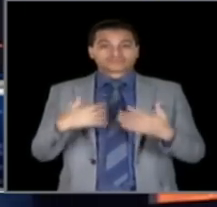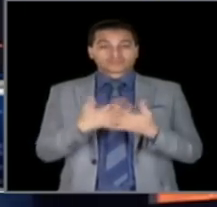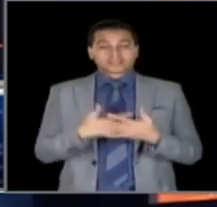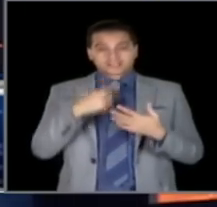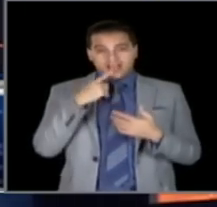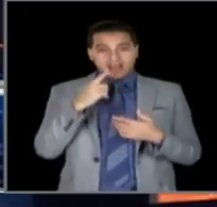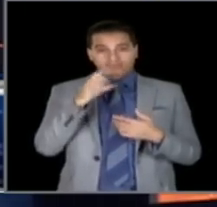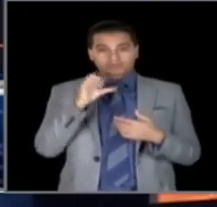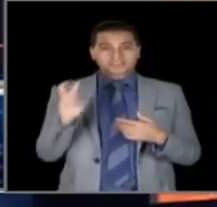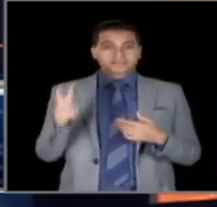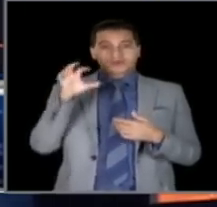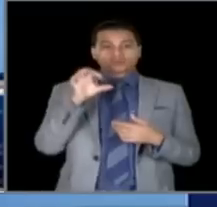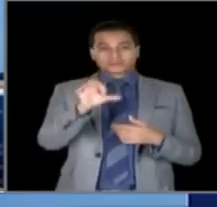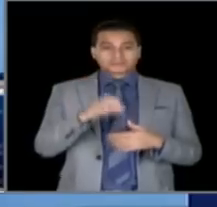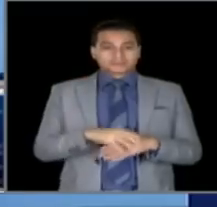1997،